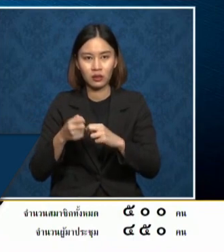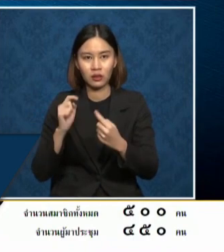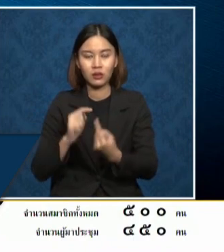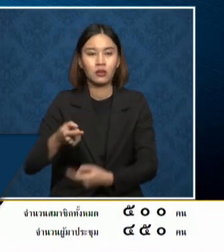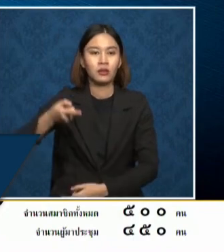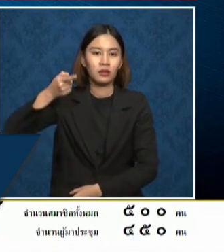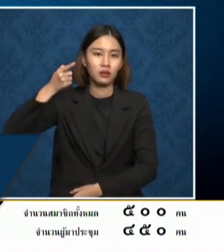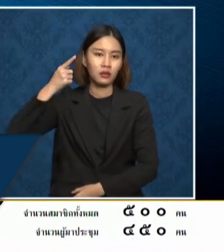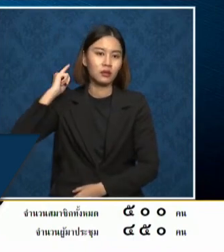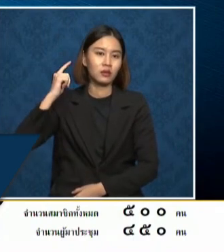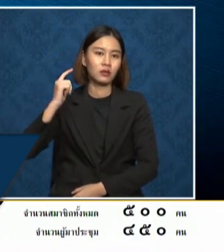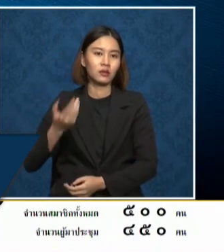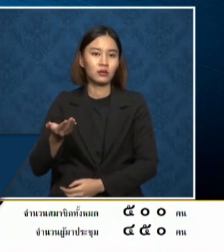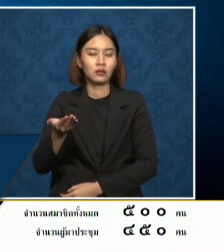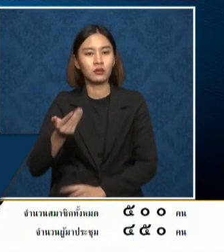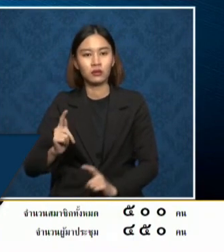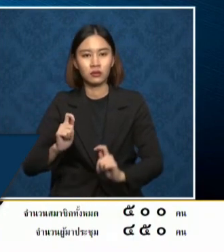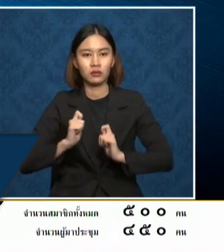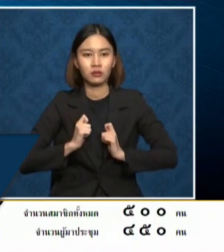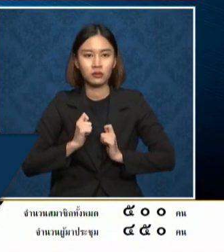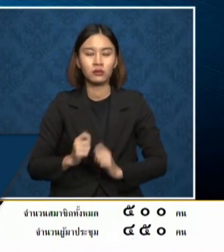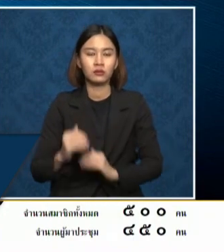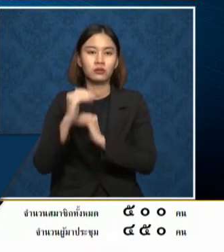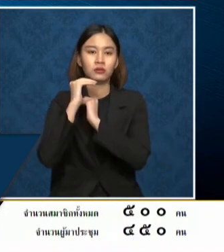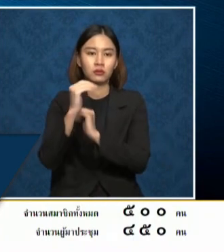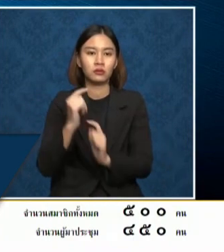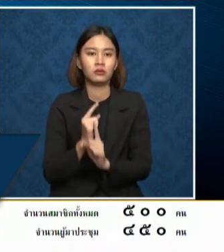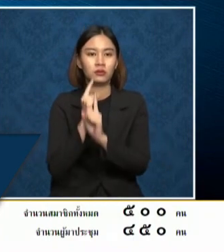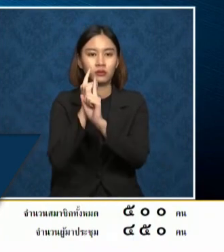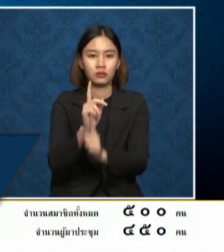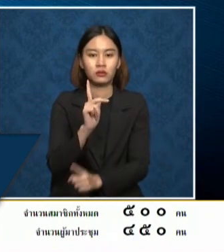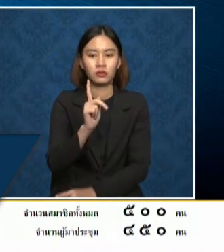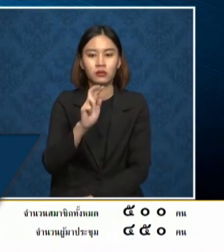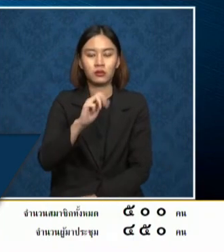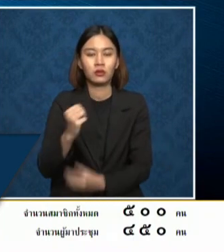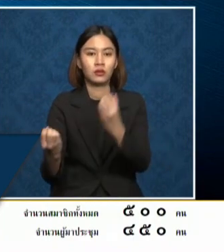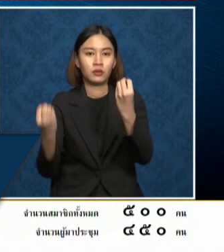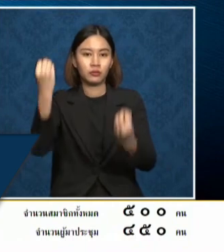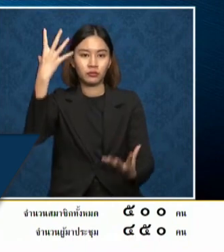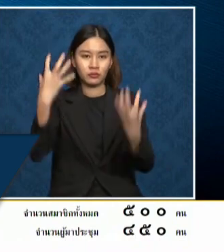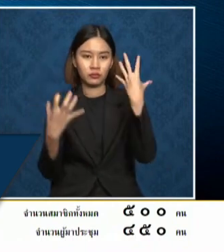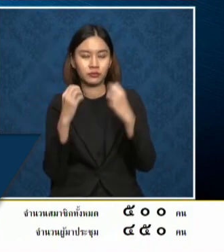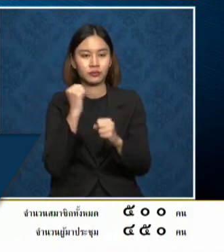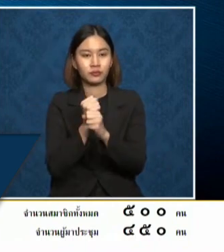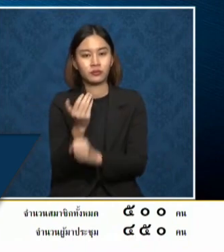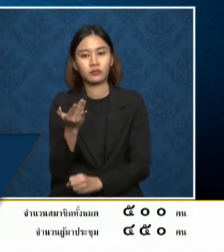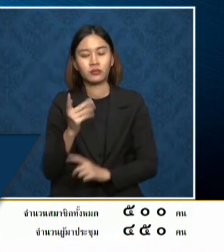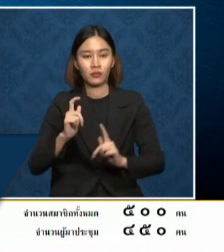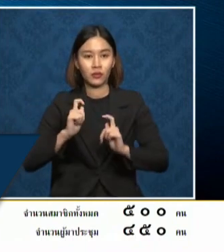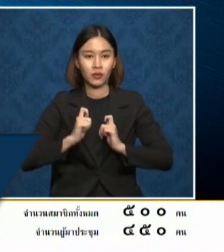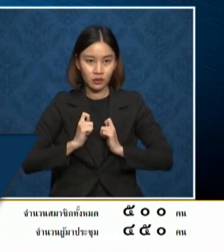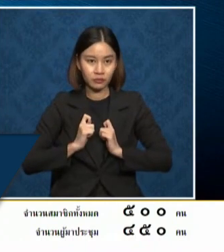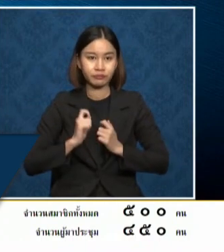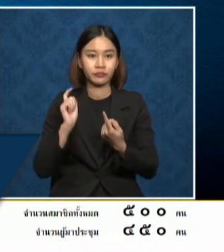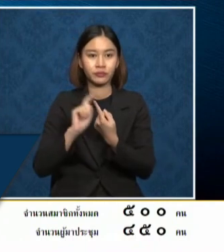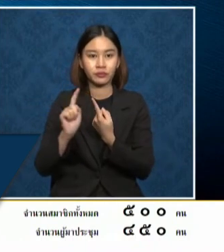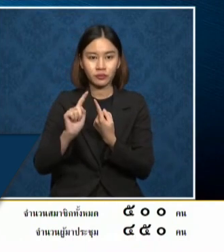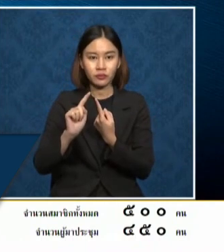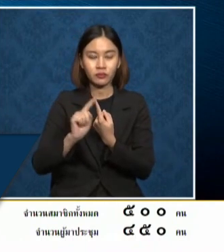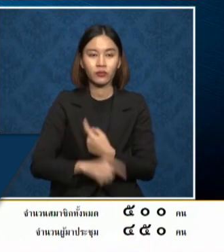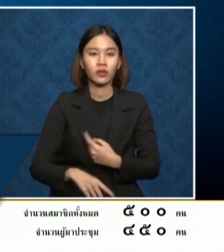อนุญาตเนี่ยค่ะการกำหนดตามบัญญัติของกรมป่าไม้และการดำเนินการขออนุญาตในเรื่อง